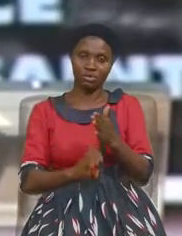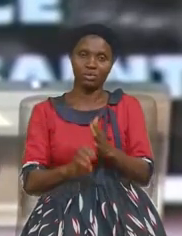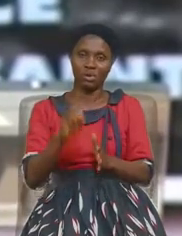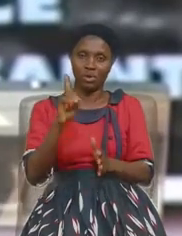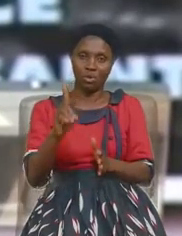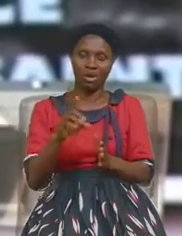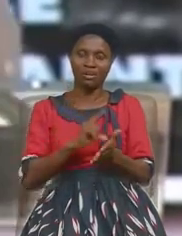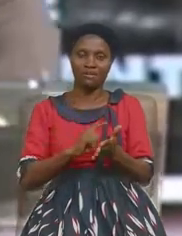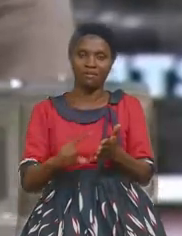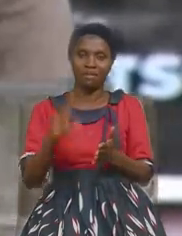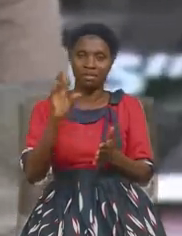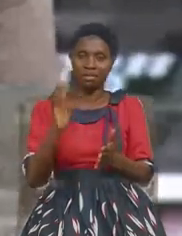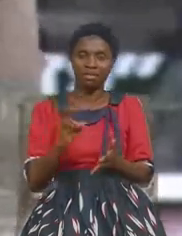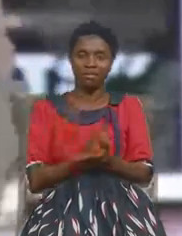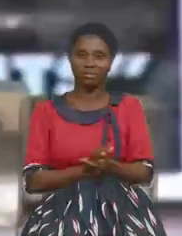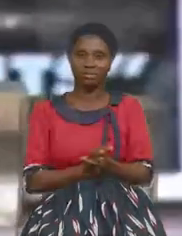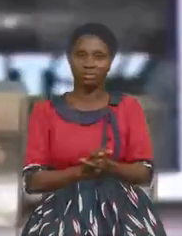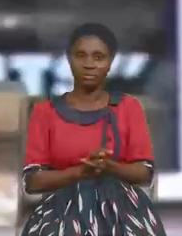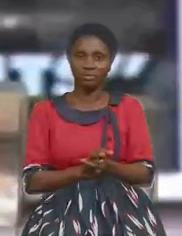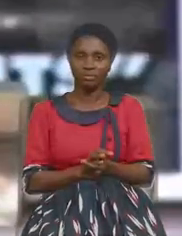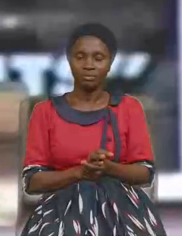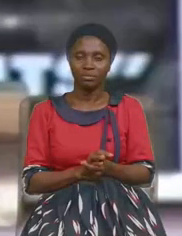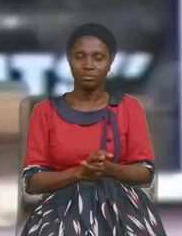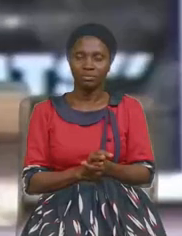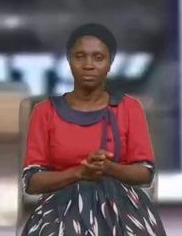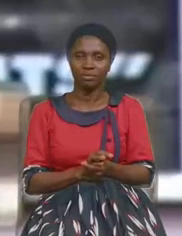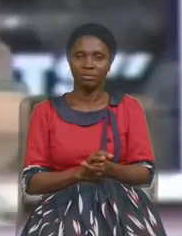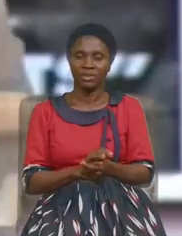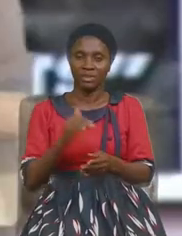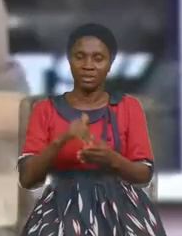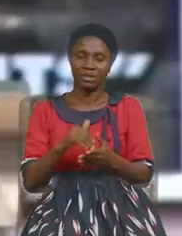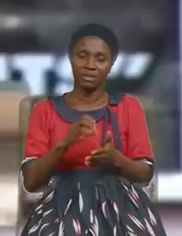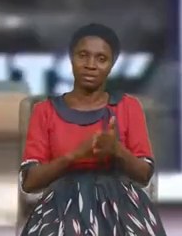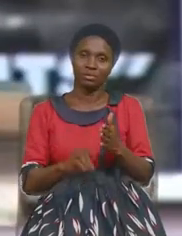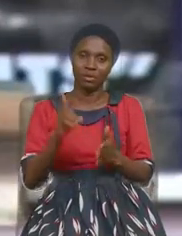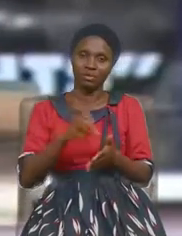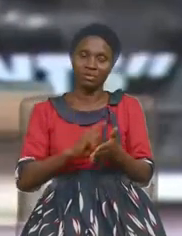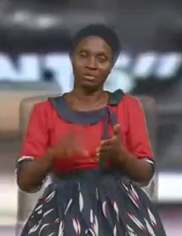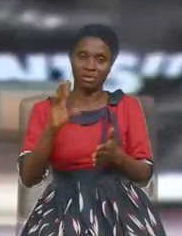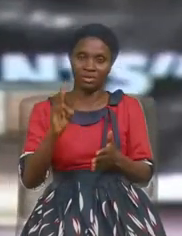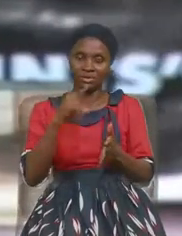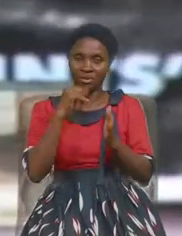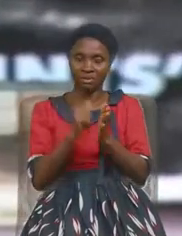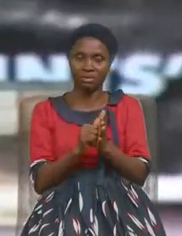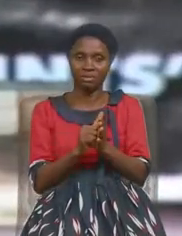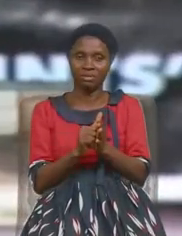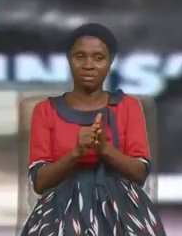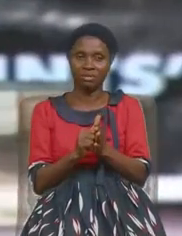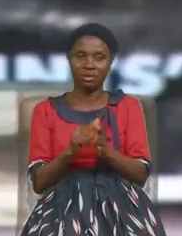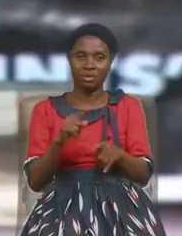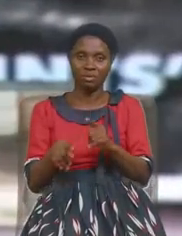7. En 1 Jean, chapitre 1, verset 7. Mais si nous marchons dans la